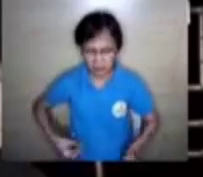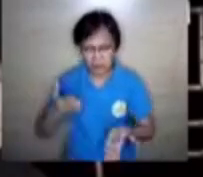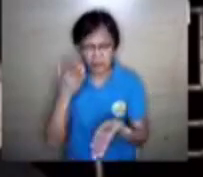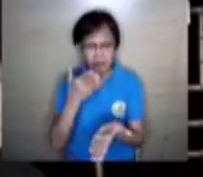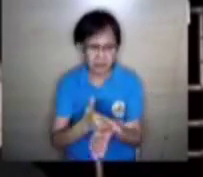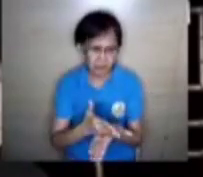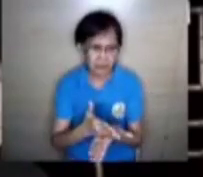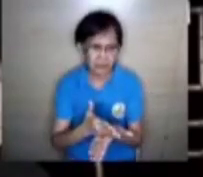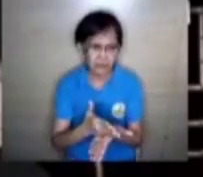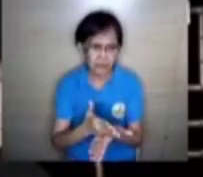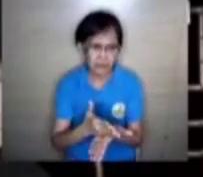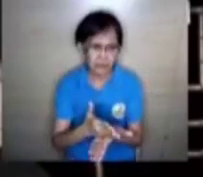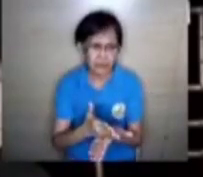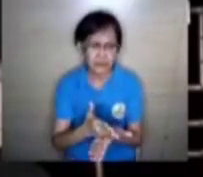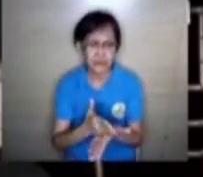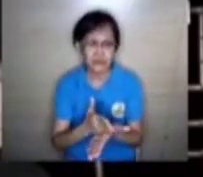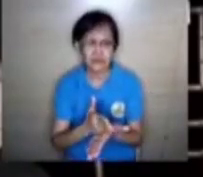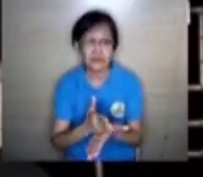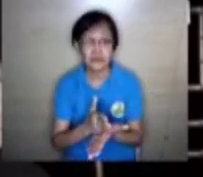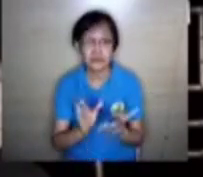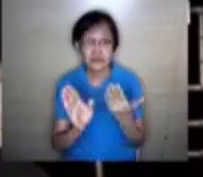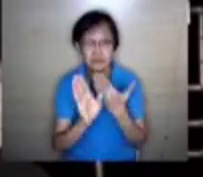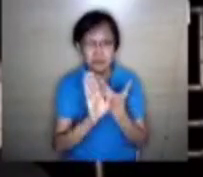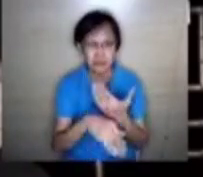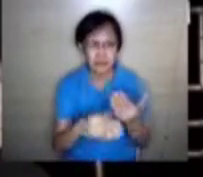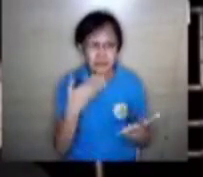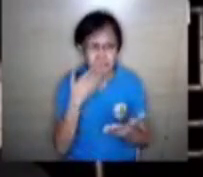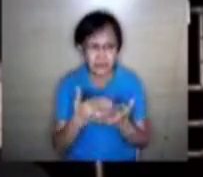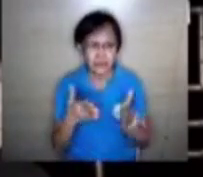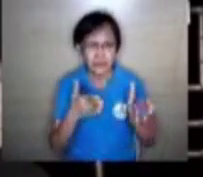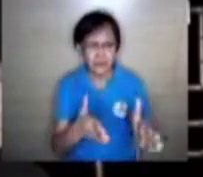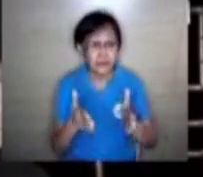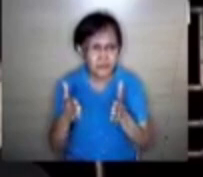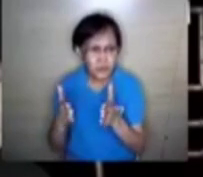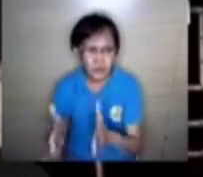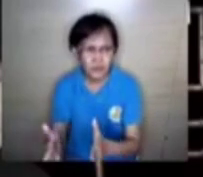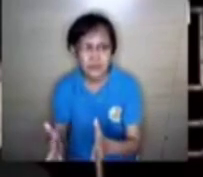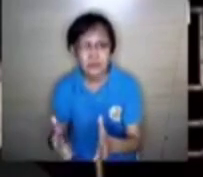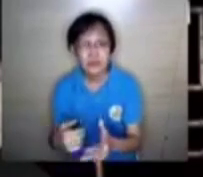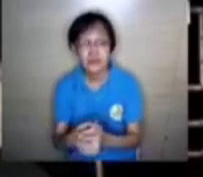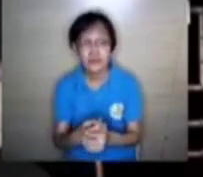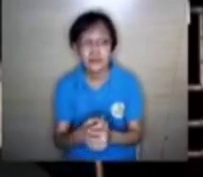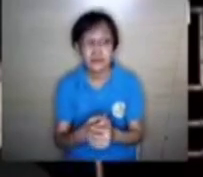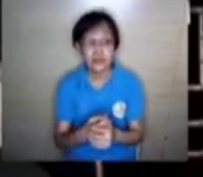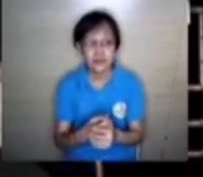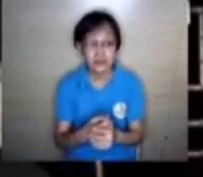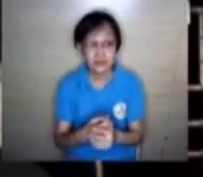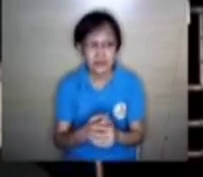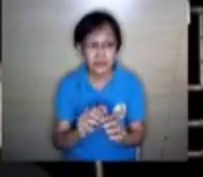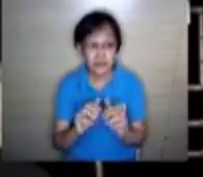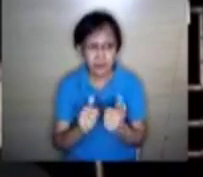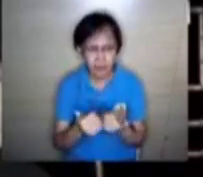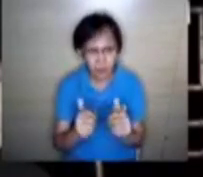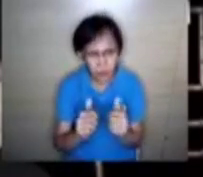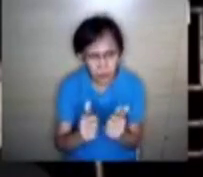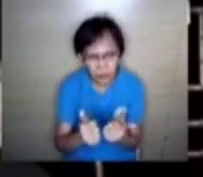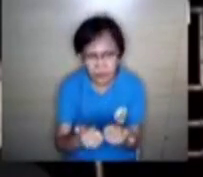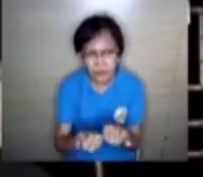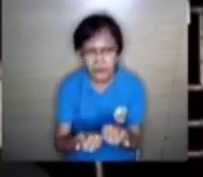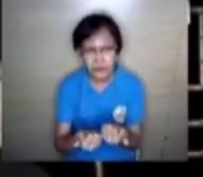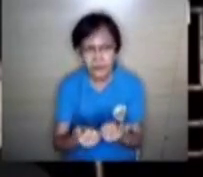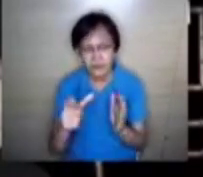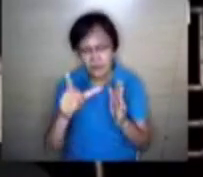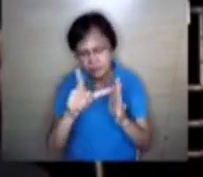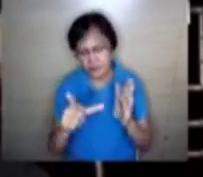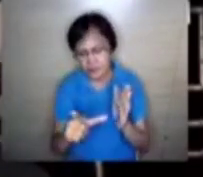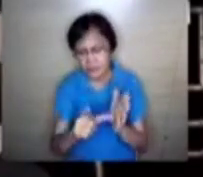Balikan po natin ang procurement. Para sa mga nanonood sa Facebook Live, ang procurement ay ang legal na